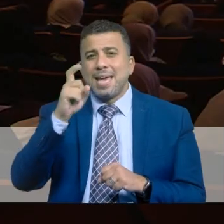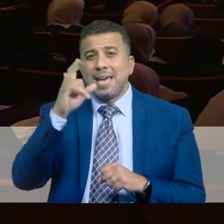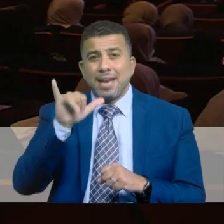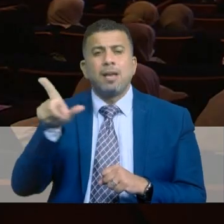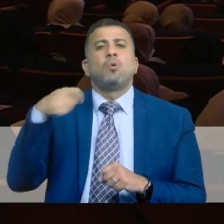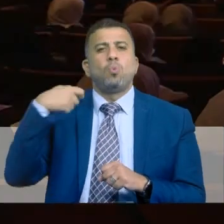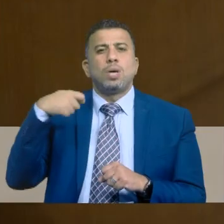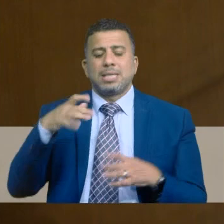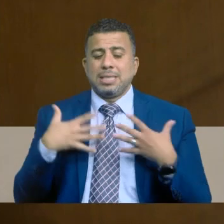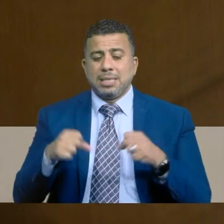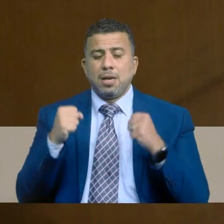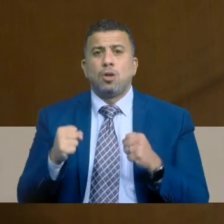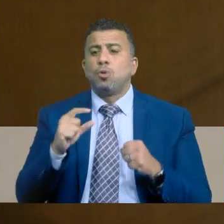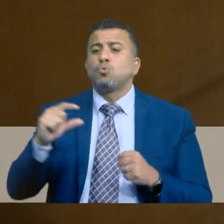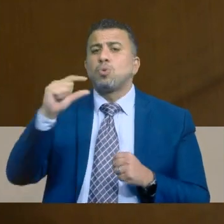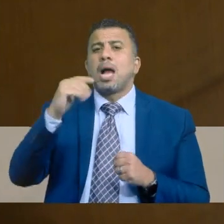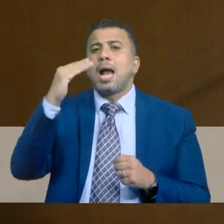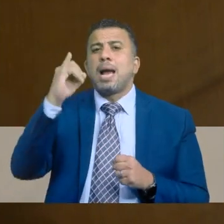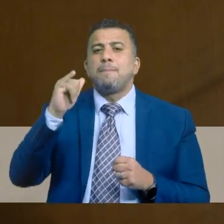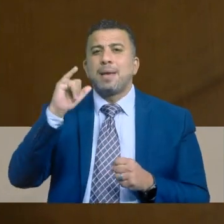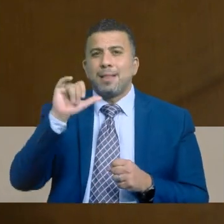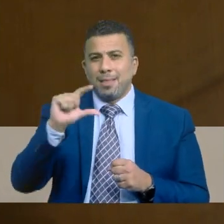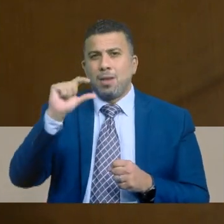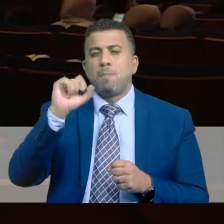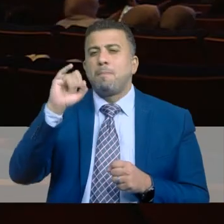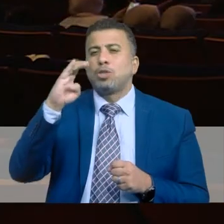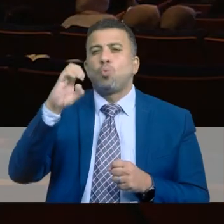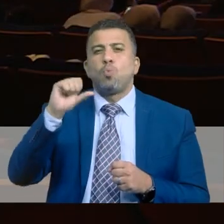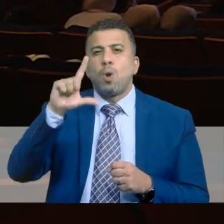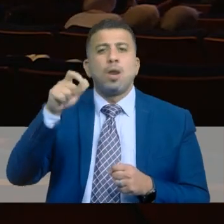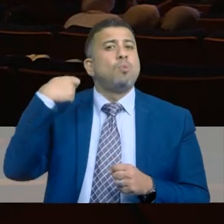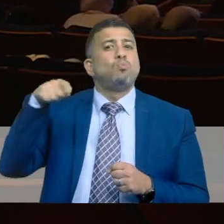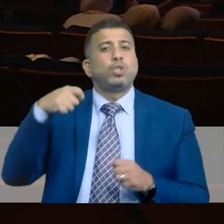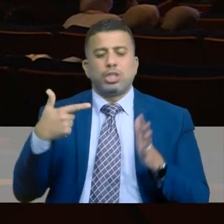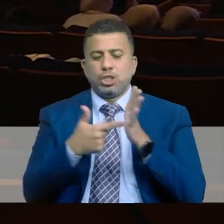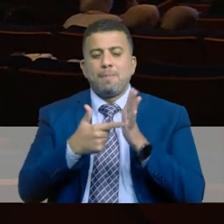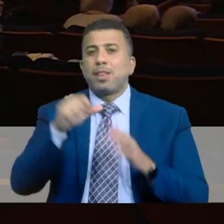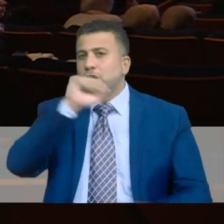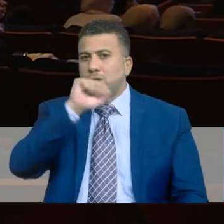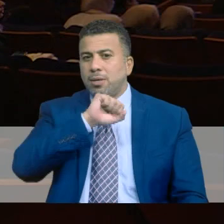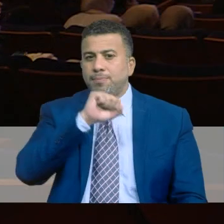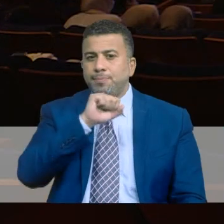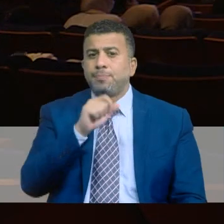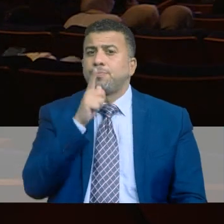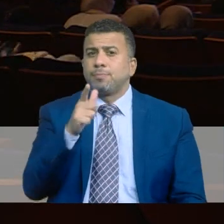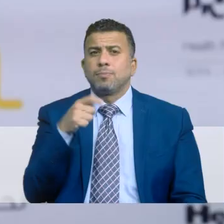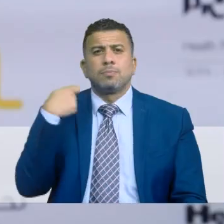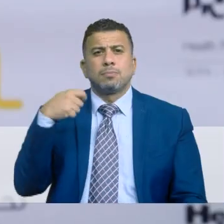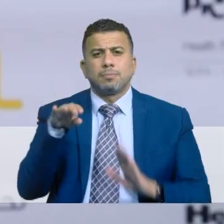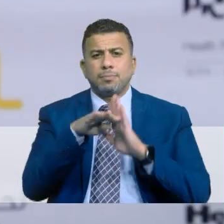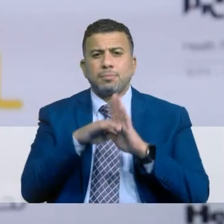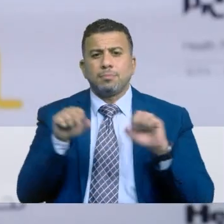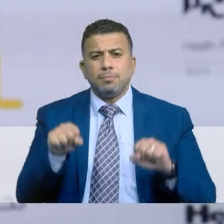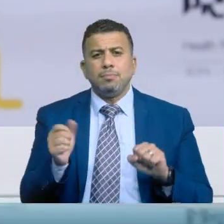الصحية والأستاذ الدكتور حميد مجول النعيمي مدير جامعة الشارقة. نظمت إدارة التثقيف الصحي